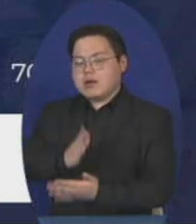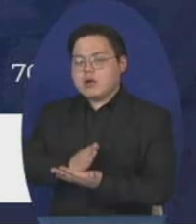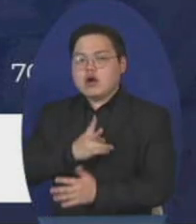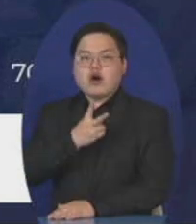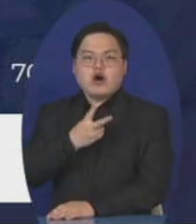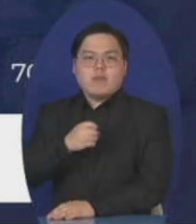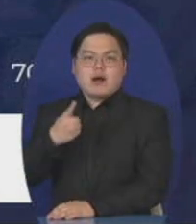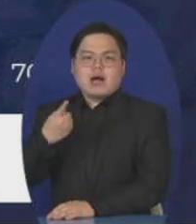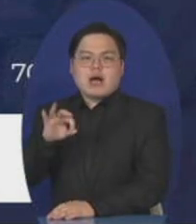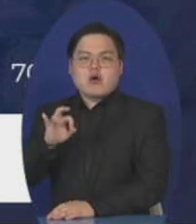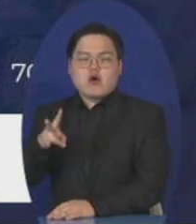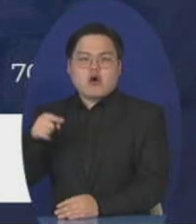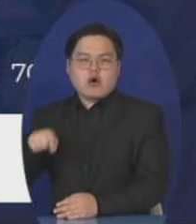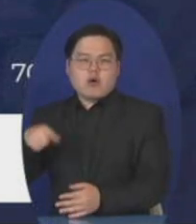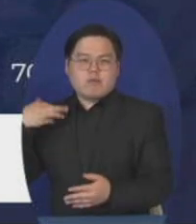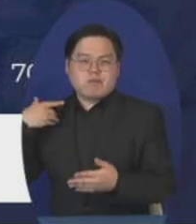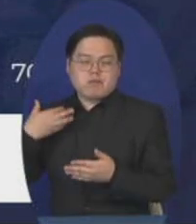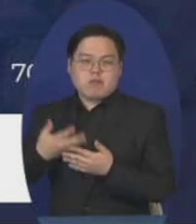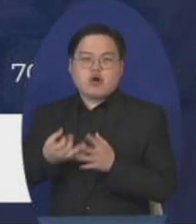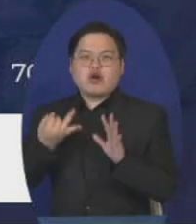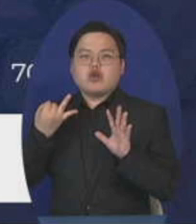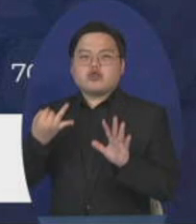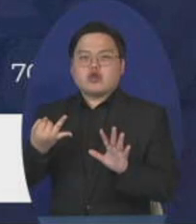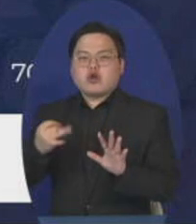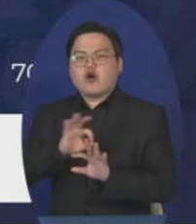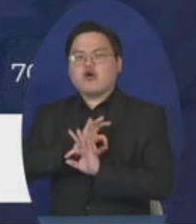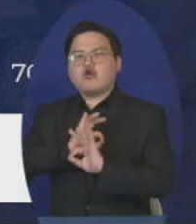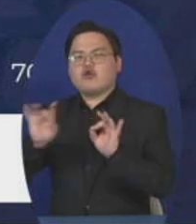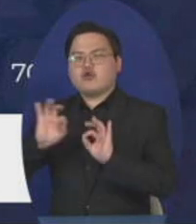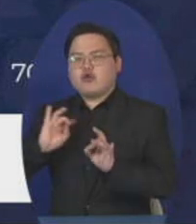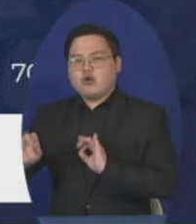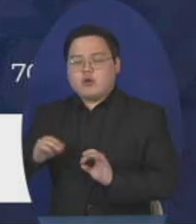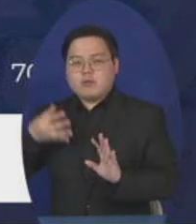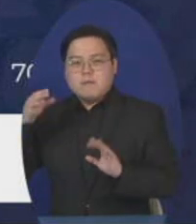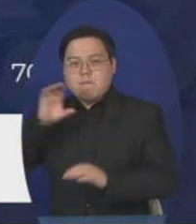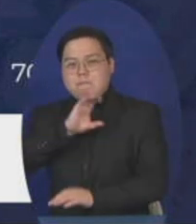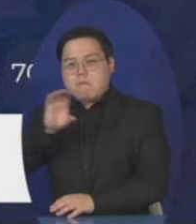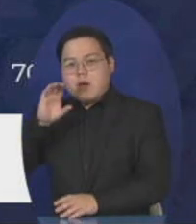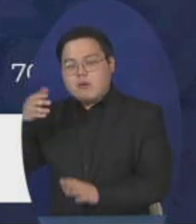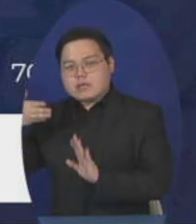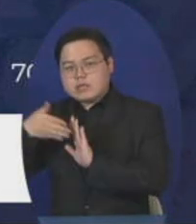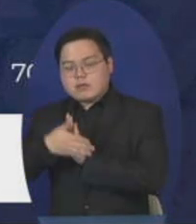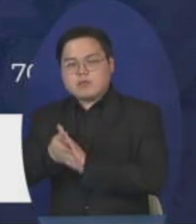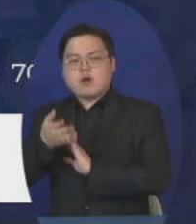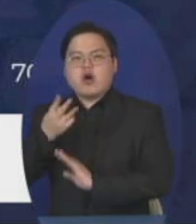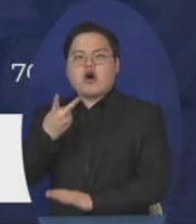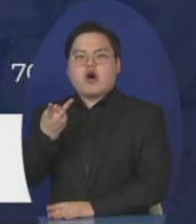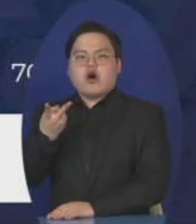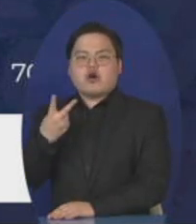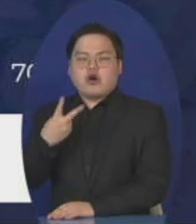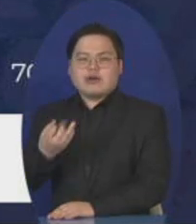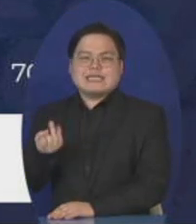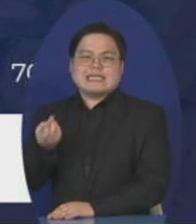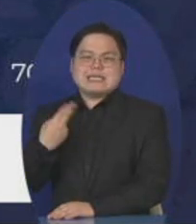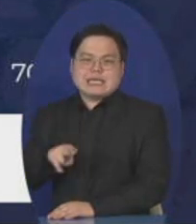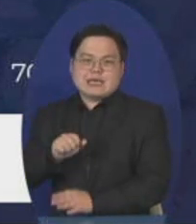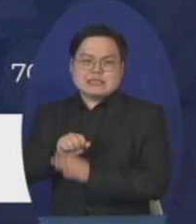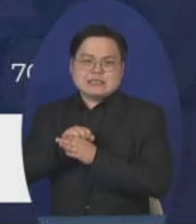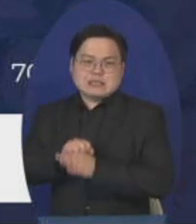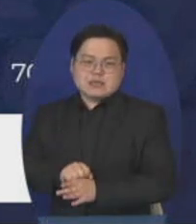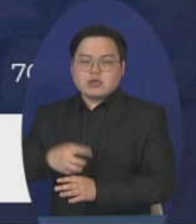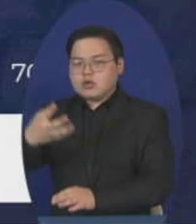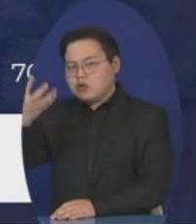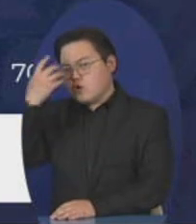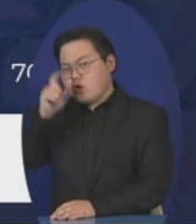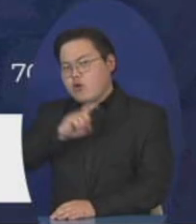2010 оноос өнөөдрийн хүртэлх хугацаанд нийтдээ 7 ур байгууллага дамжиж төсөвт ирэх дарамт нь 2 их найдаар тоологдсон концессийг цаашид төрч